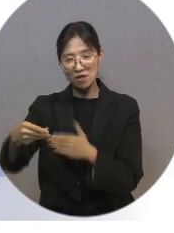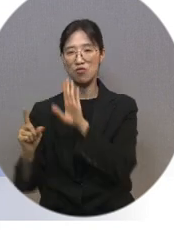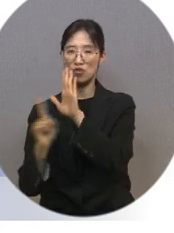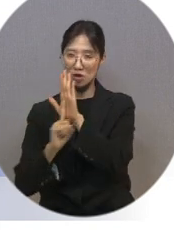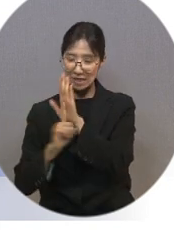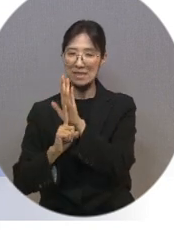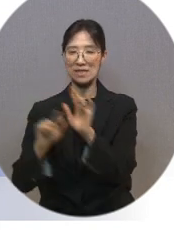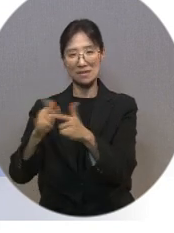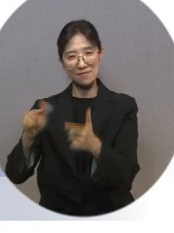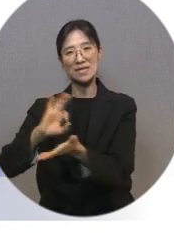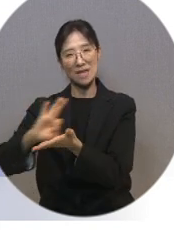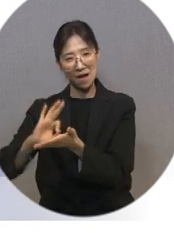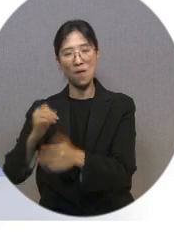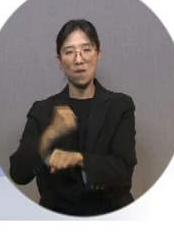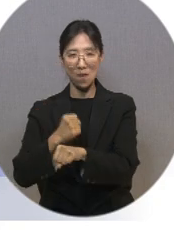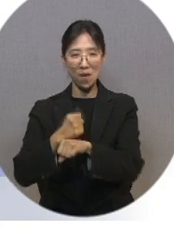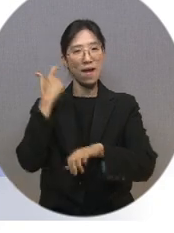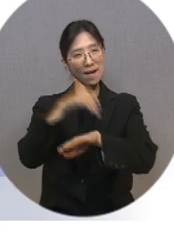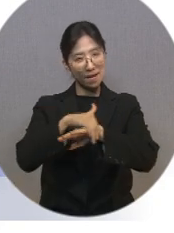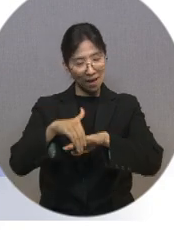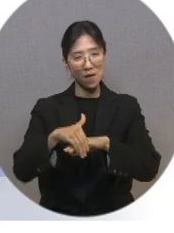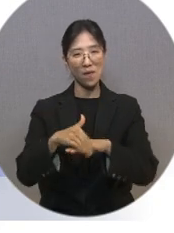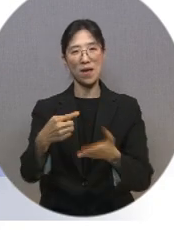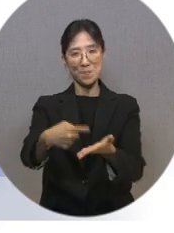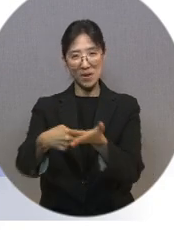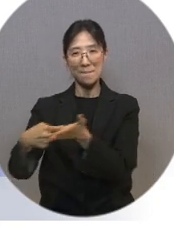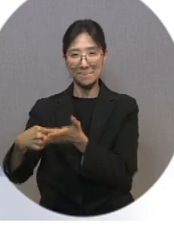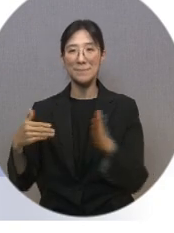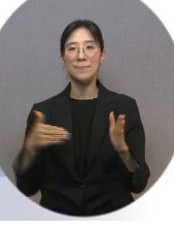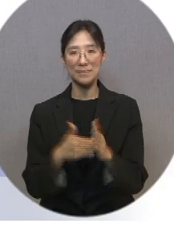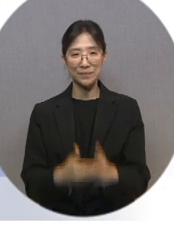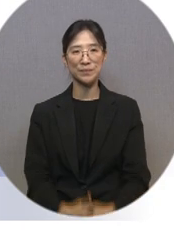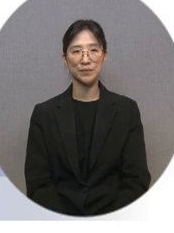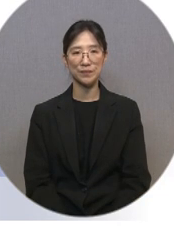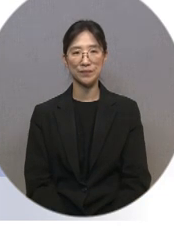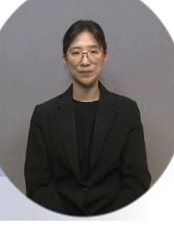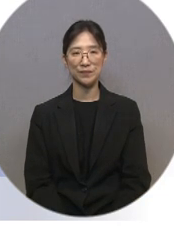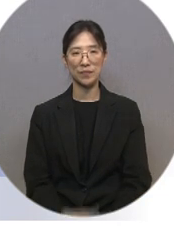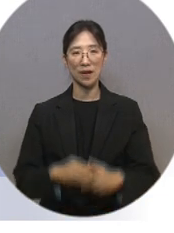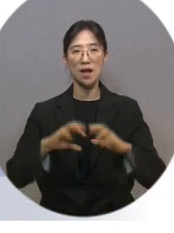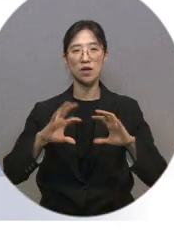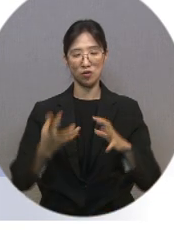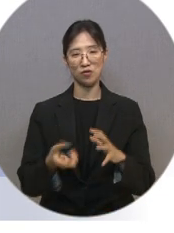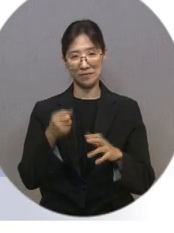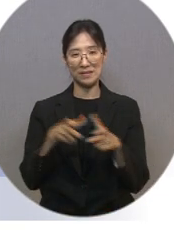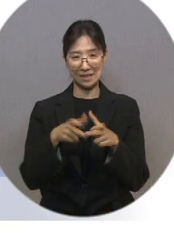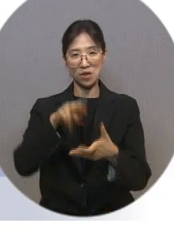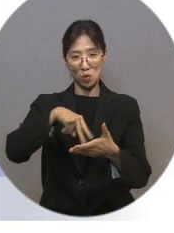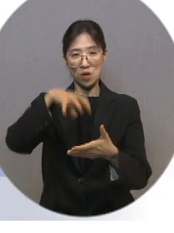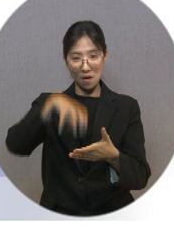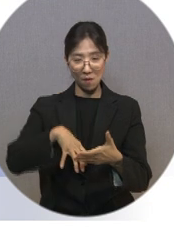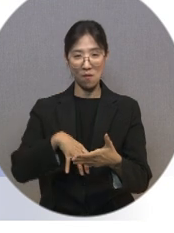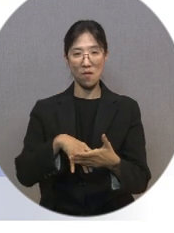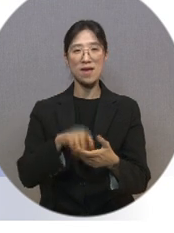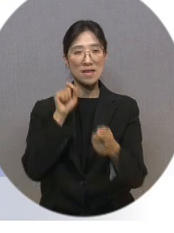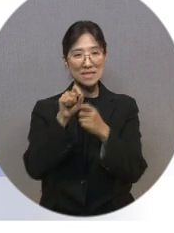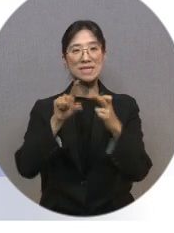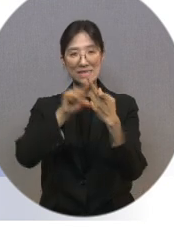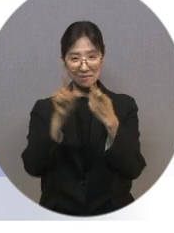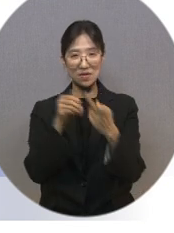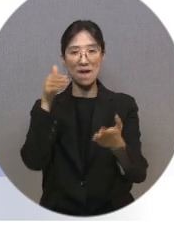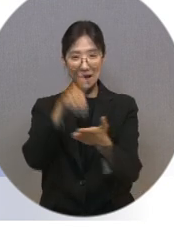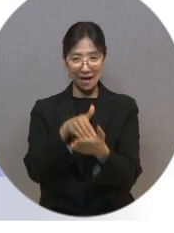전시 등에 활용하겠다는이 다양한 계획을 제출했습니다 이에 국립장애인 도서관은 오는 12월까지